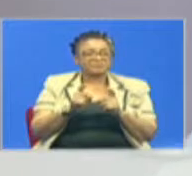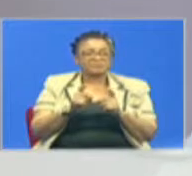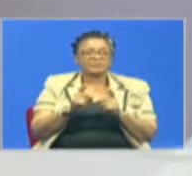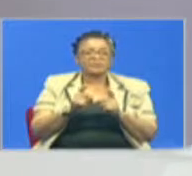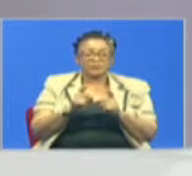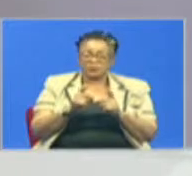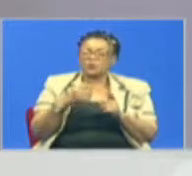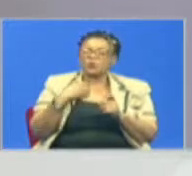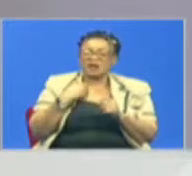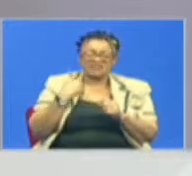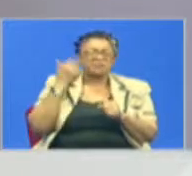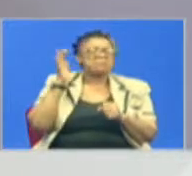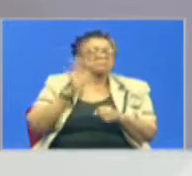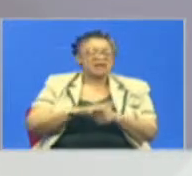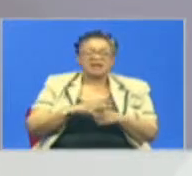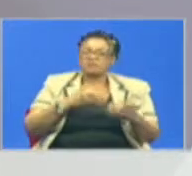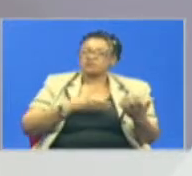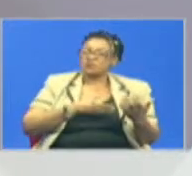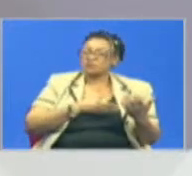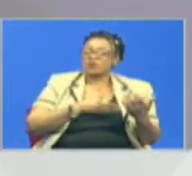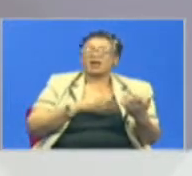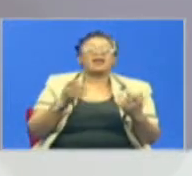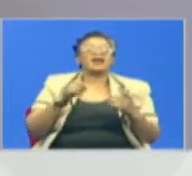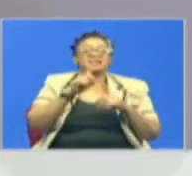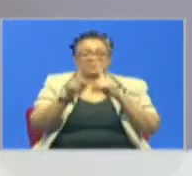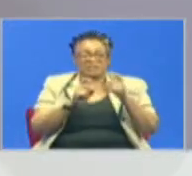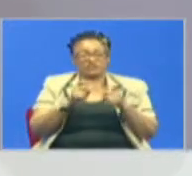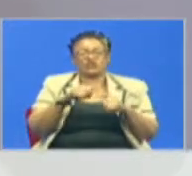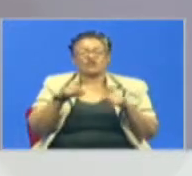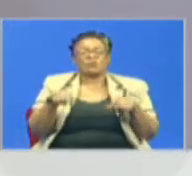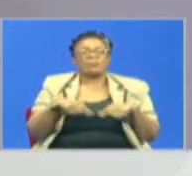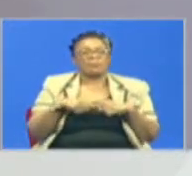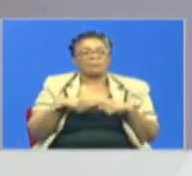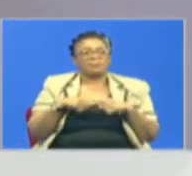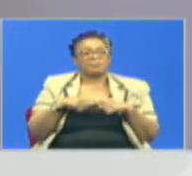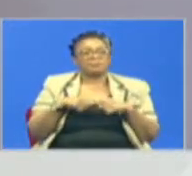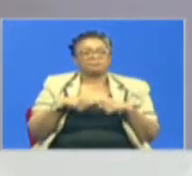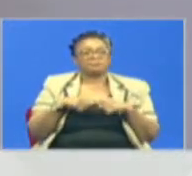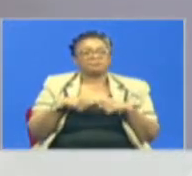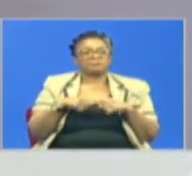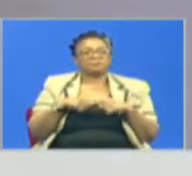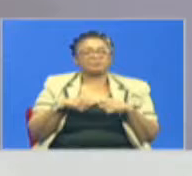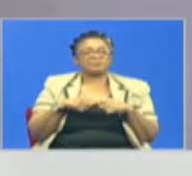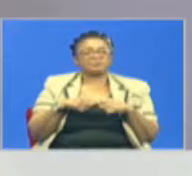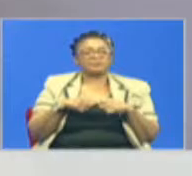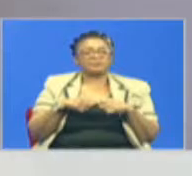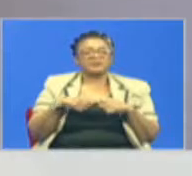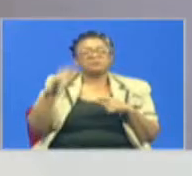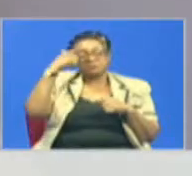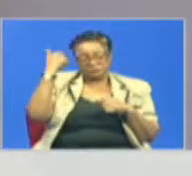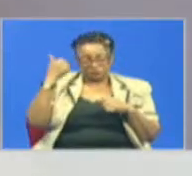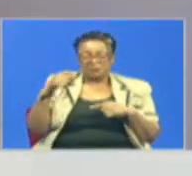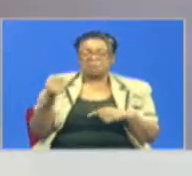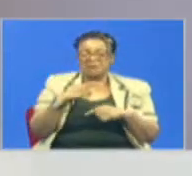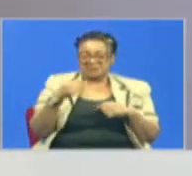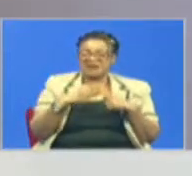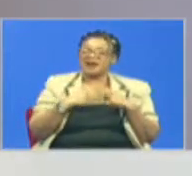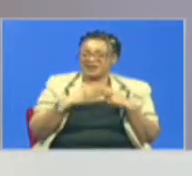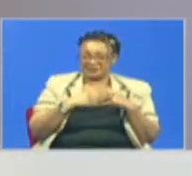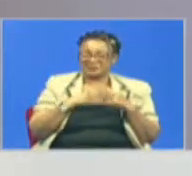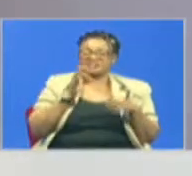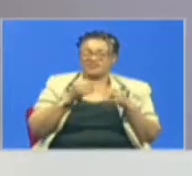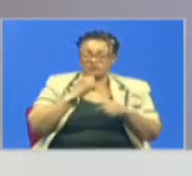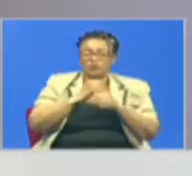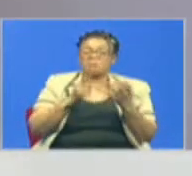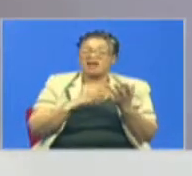watoto wengi wakinyonyesha katika examination rooms. Itakuwa ishatimu miezi 9 kulingana na hesabu za haraka haraka. Kevin